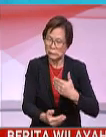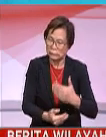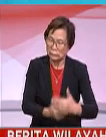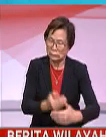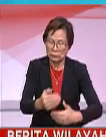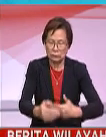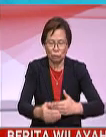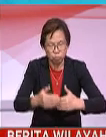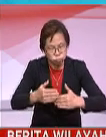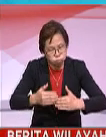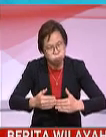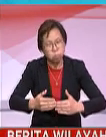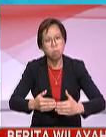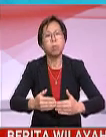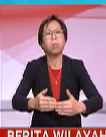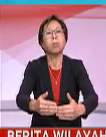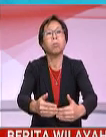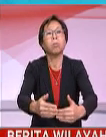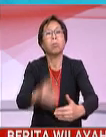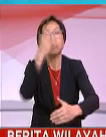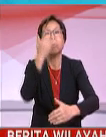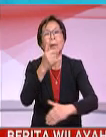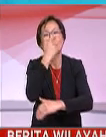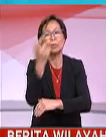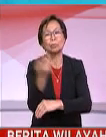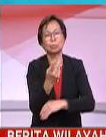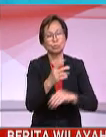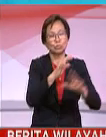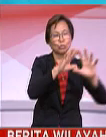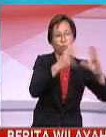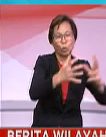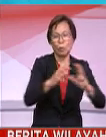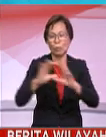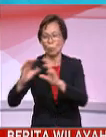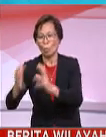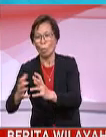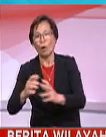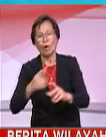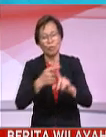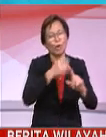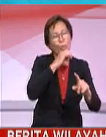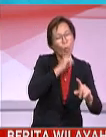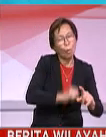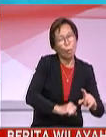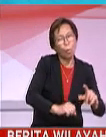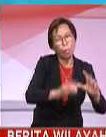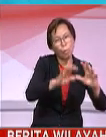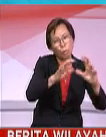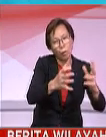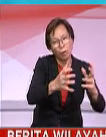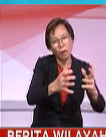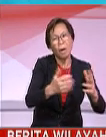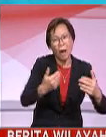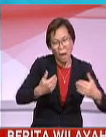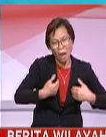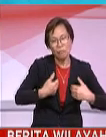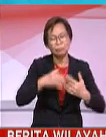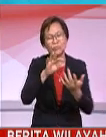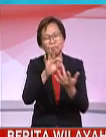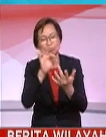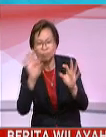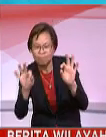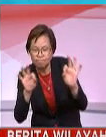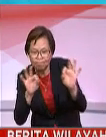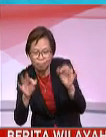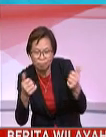it gives the best of both worlds and attendees from all over the world can have a choice